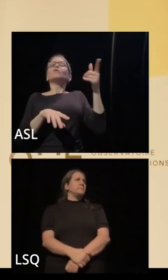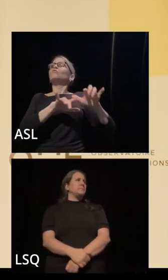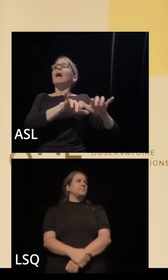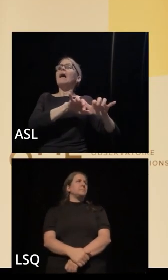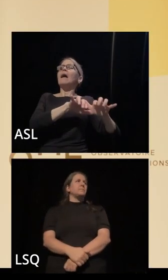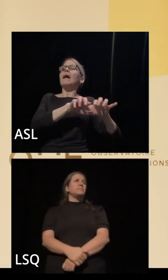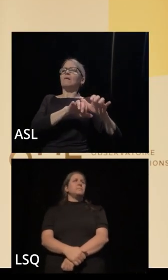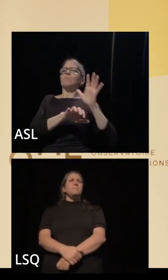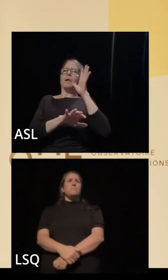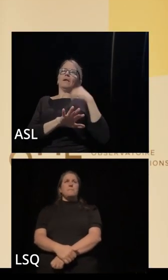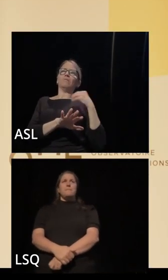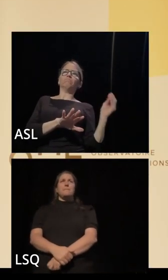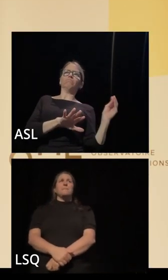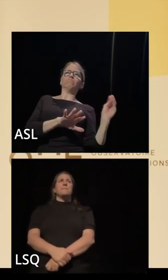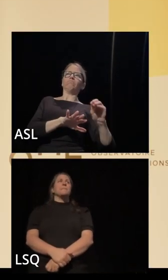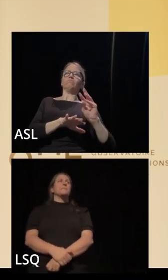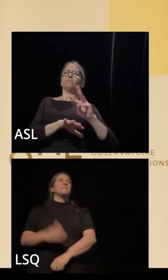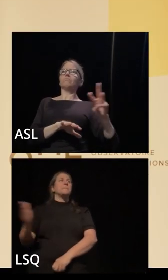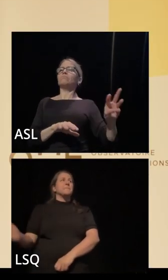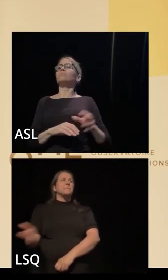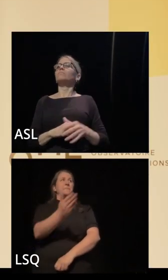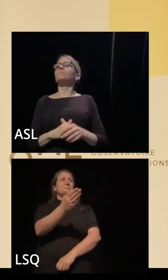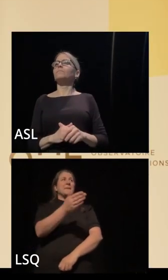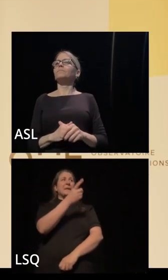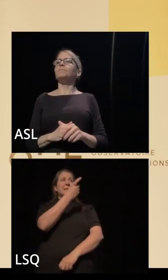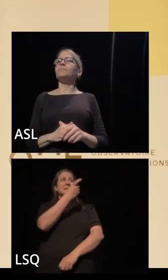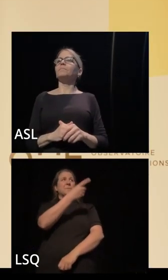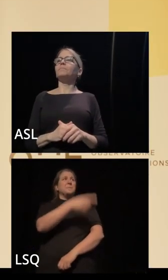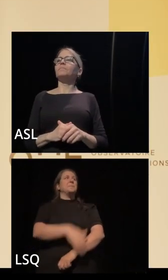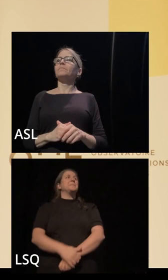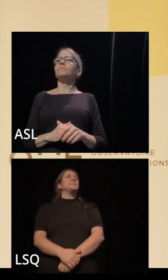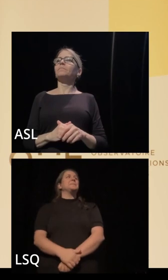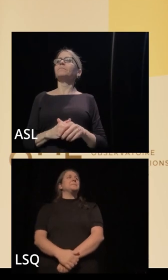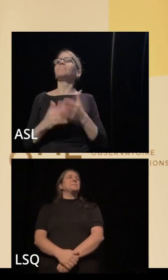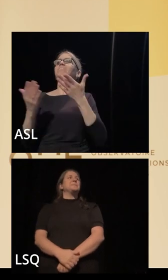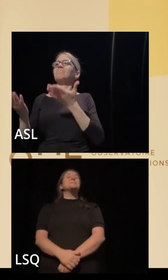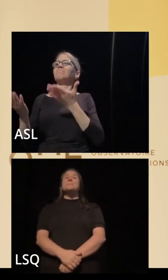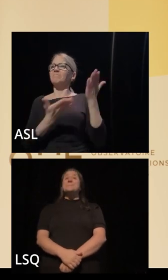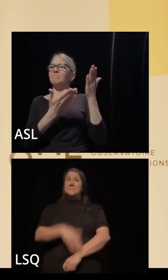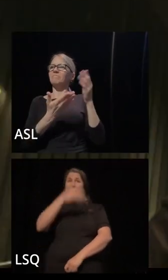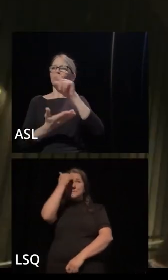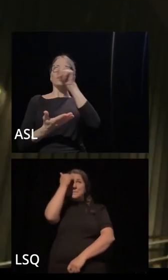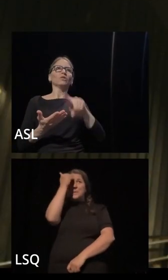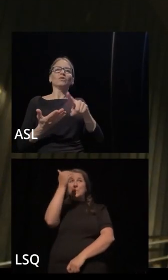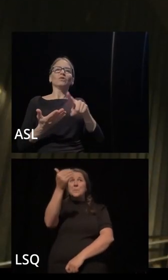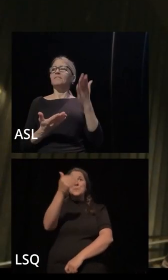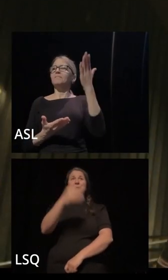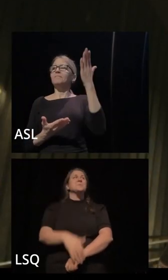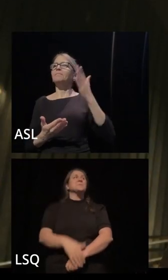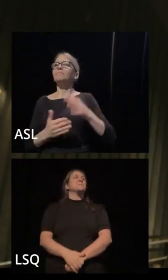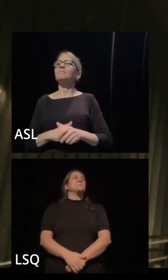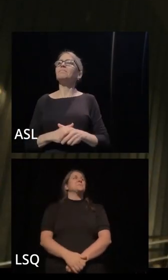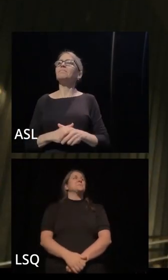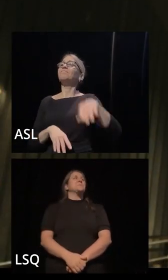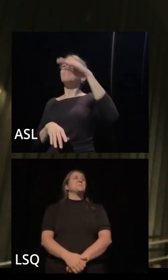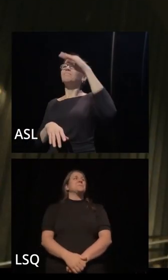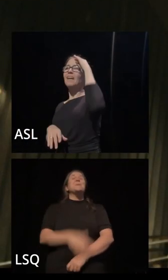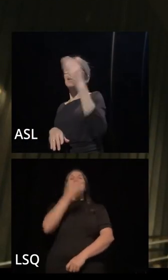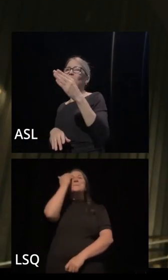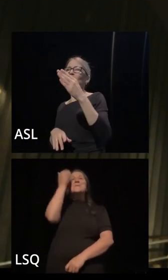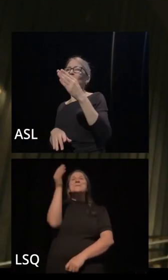Parfait. Oui, Julie. Oui. Ah bon? Bonjour. Oui, c'était pour revenir, bonjour